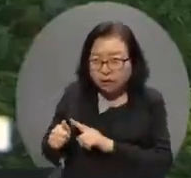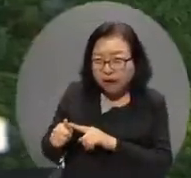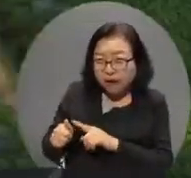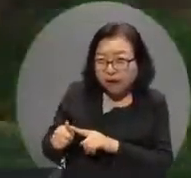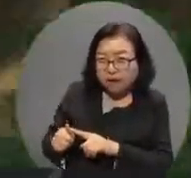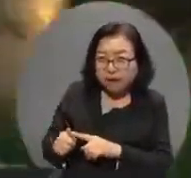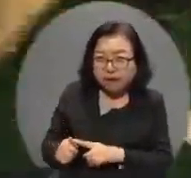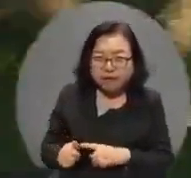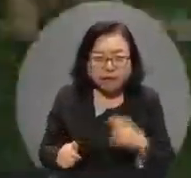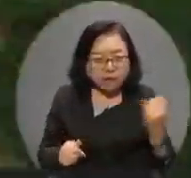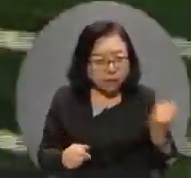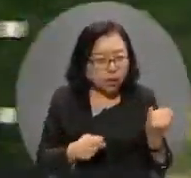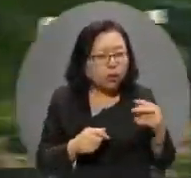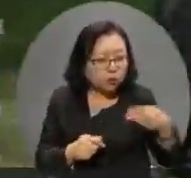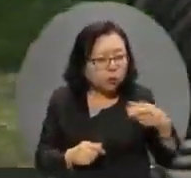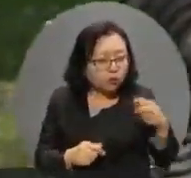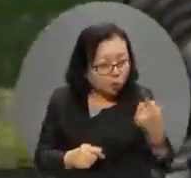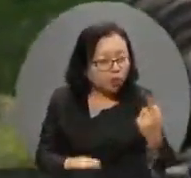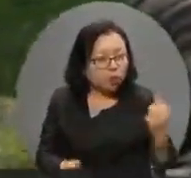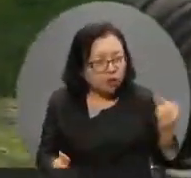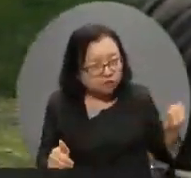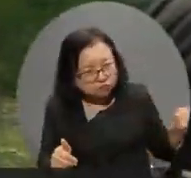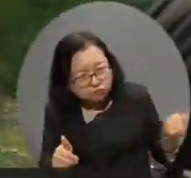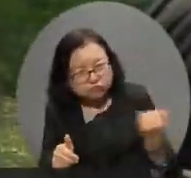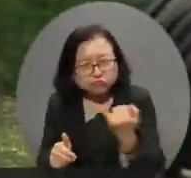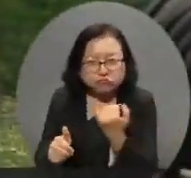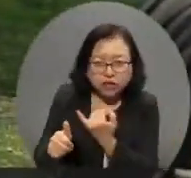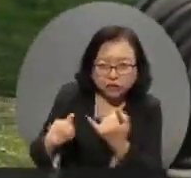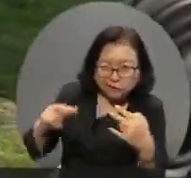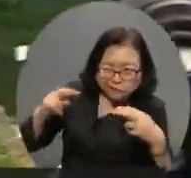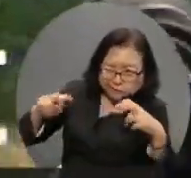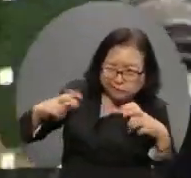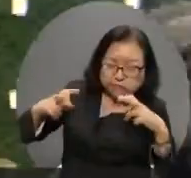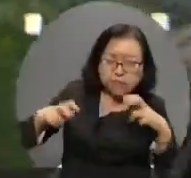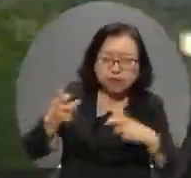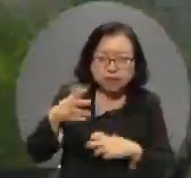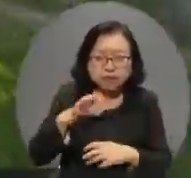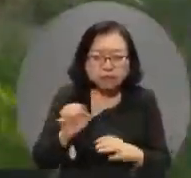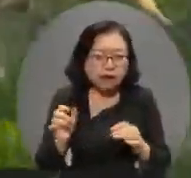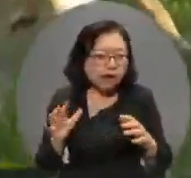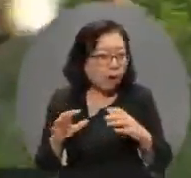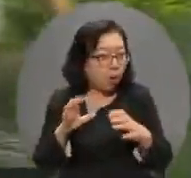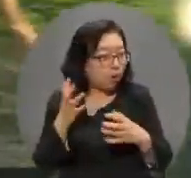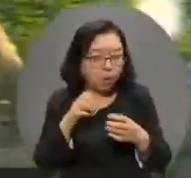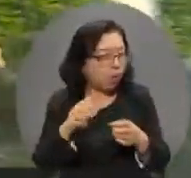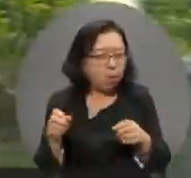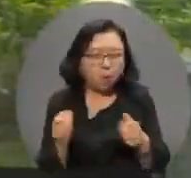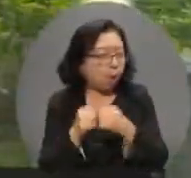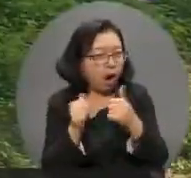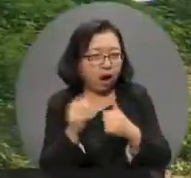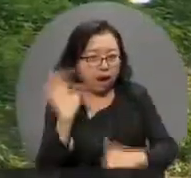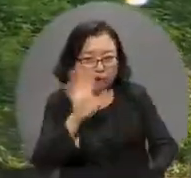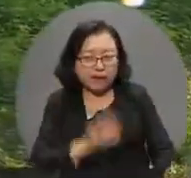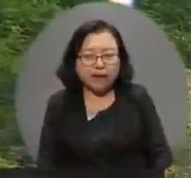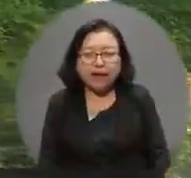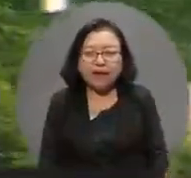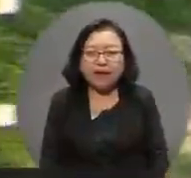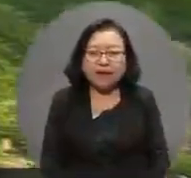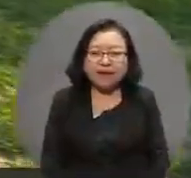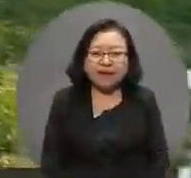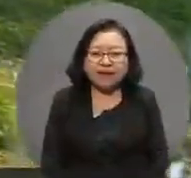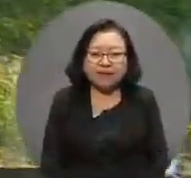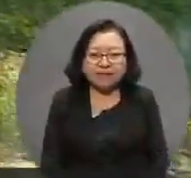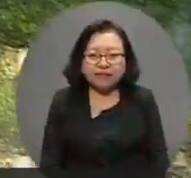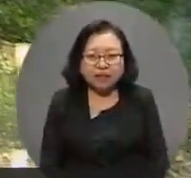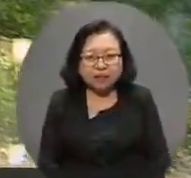바람이를 도도가 쫓아가고 서로 으르렁대지만 발톱을 드러내며 공격하진 않습니다.